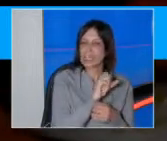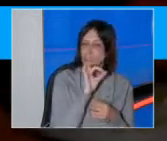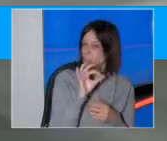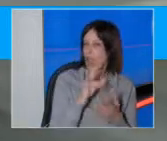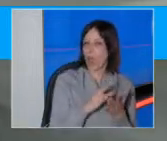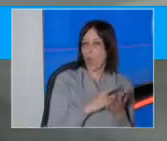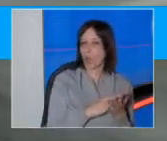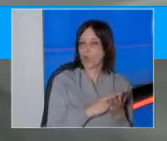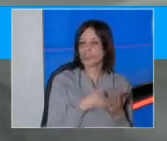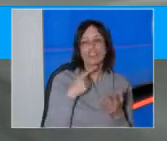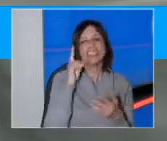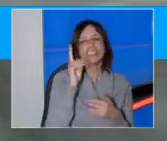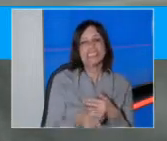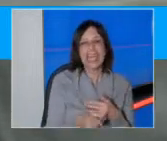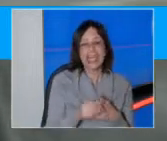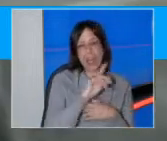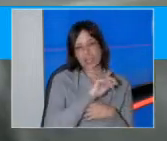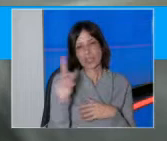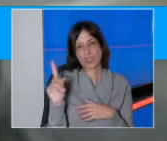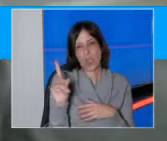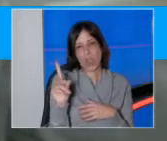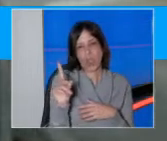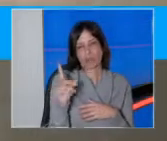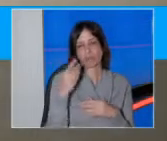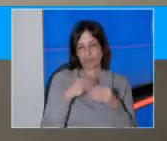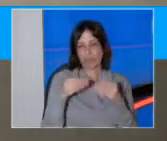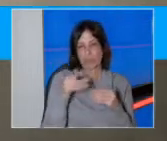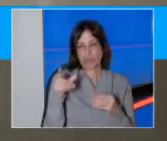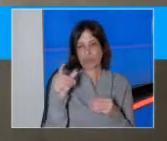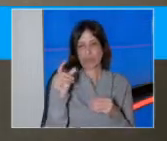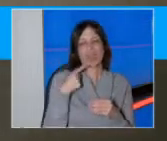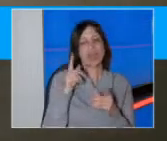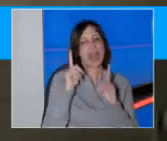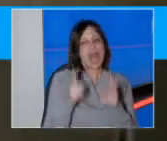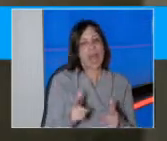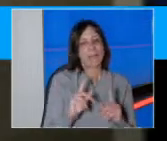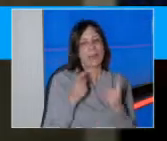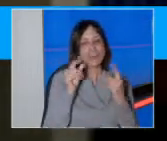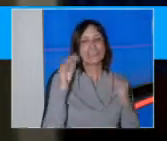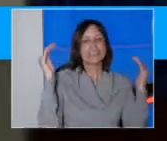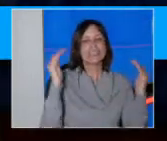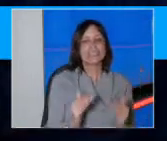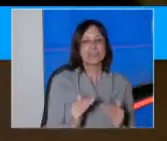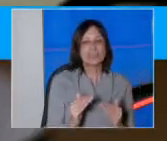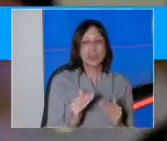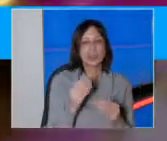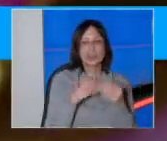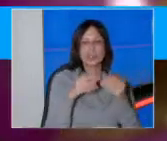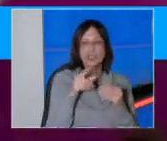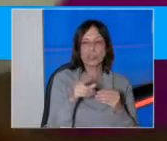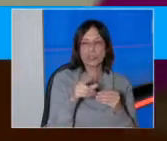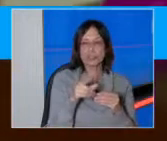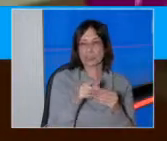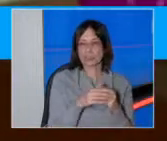החוק הייתה שצריך לאסור את הצריכה, כאילו להילחם בתופעה הזאת באמצעות צמצום הצריכה על ידי